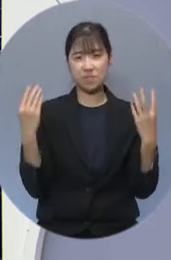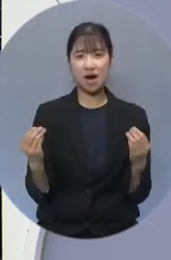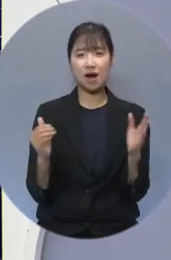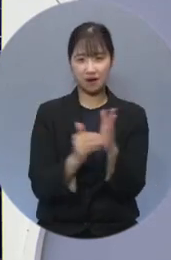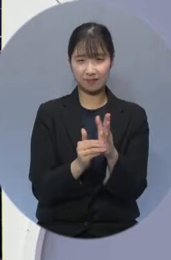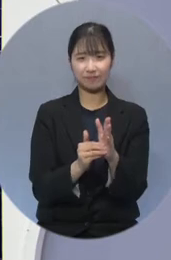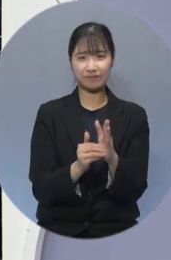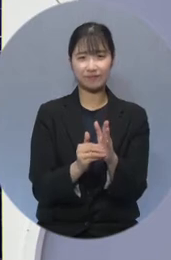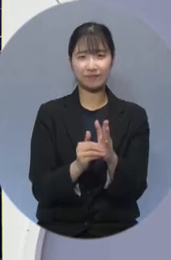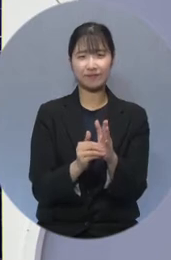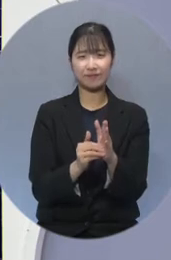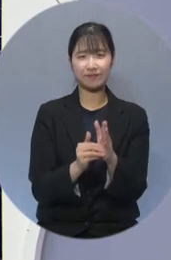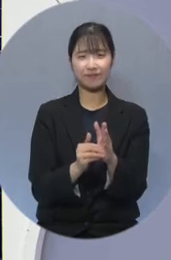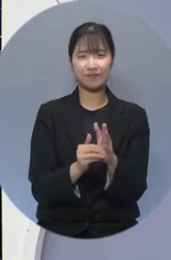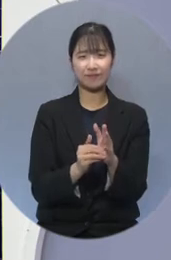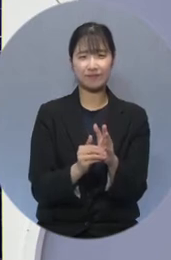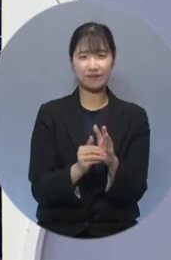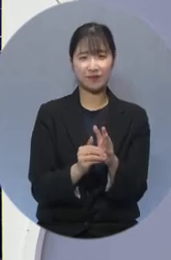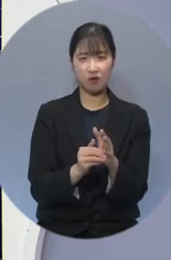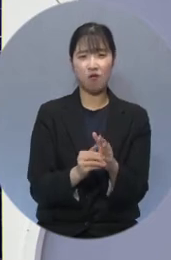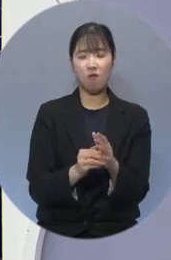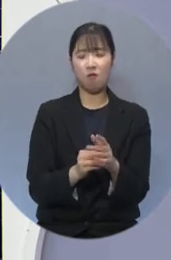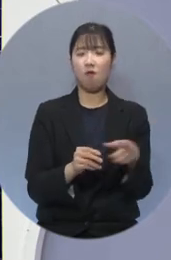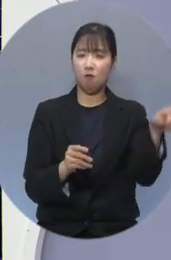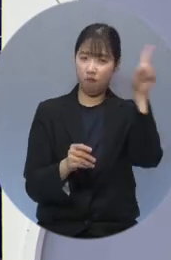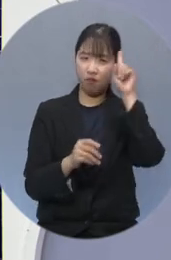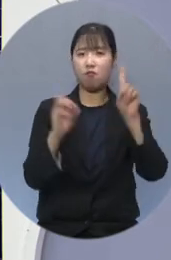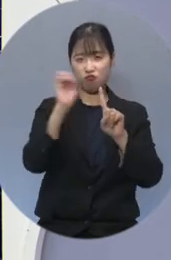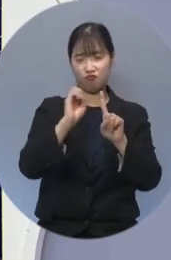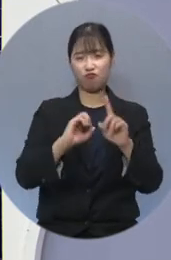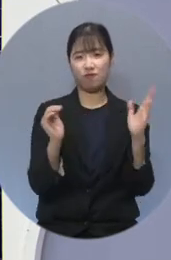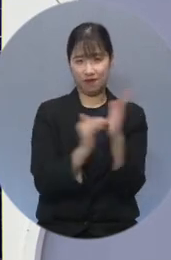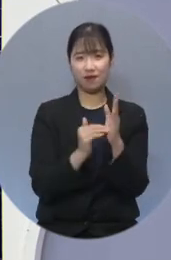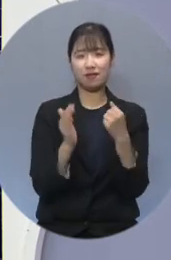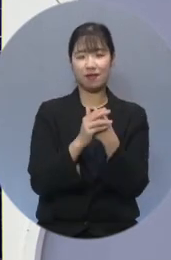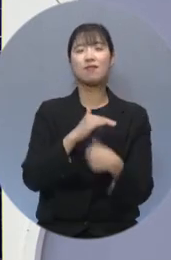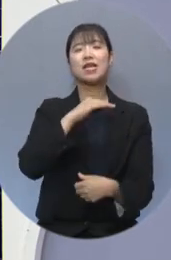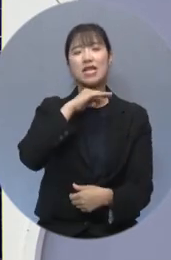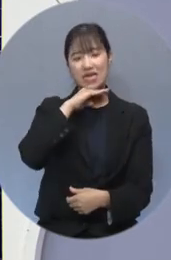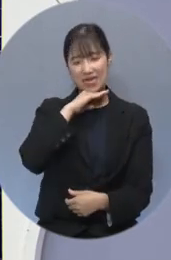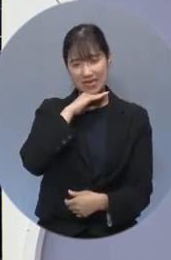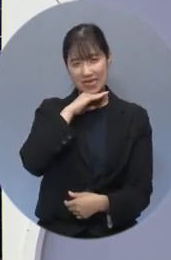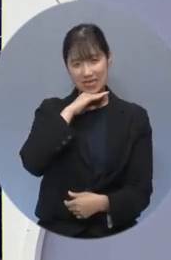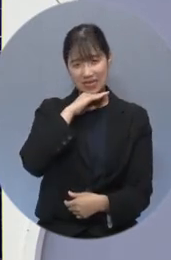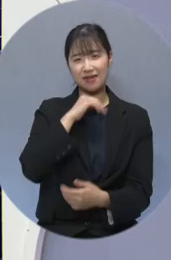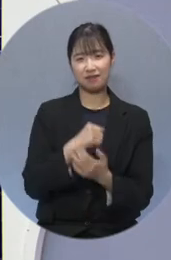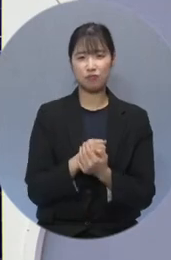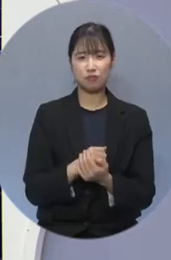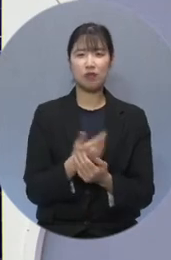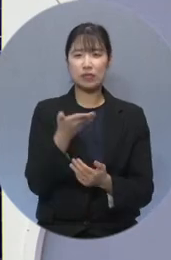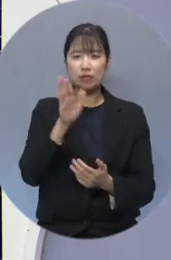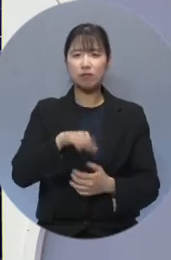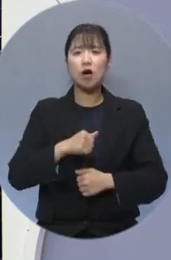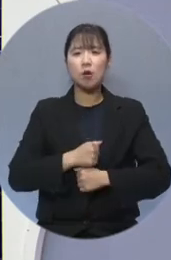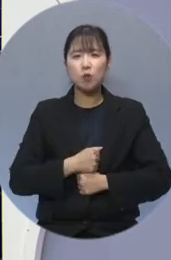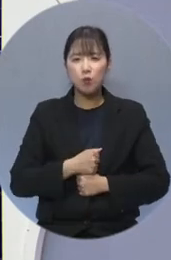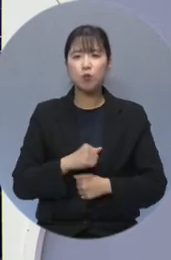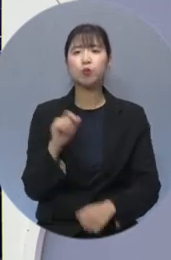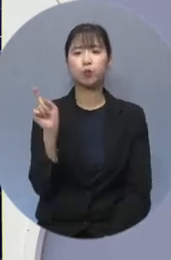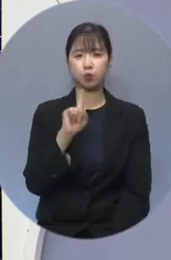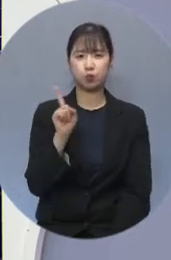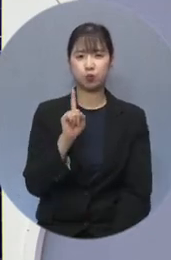식목을 다 됐고요. 100% 이제 기다리면 돼. 네, 기다리는 건데 그래도 이제 조심은 해야 되는